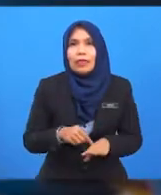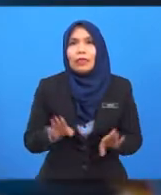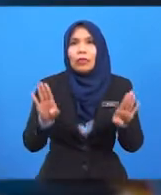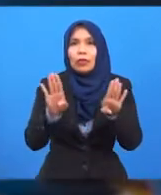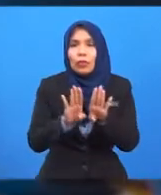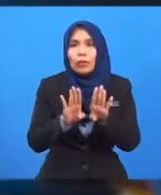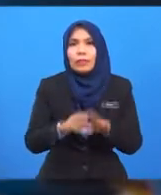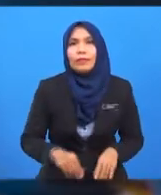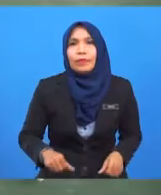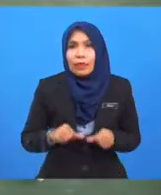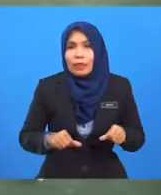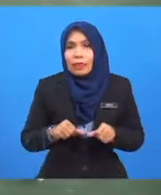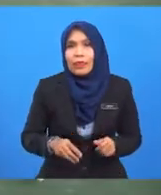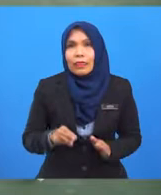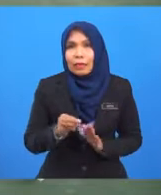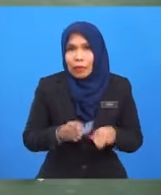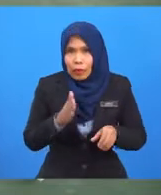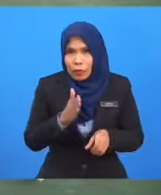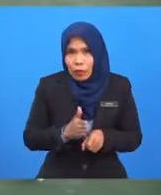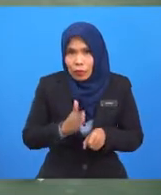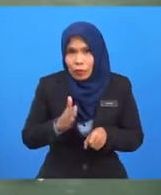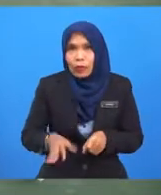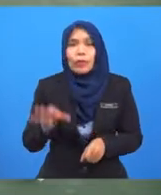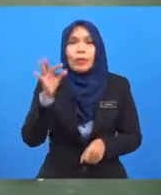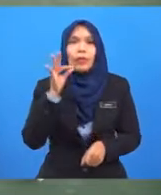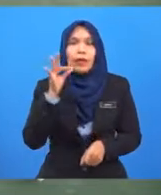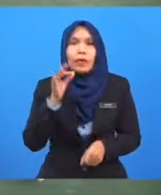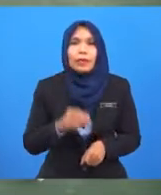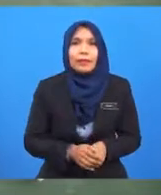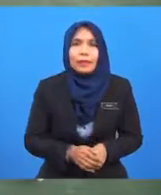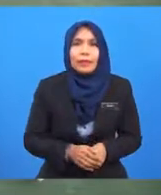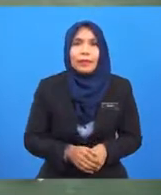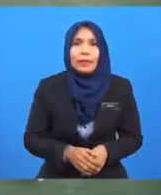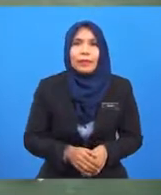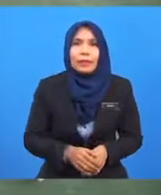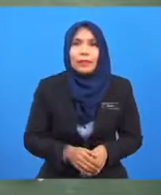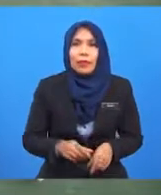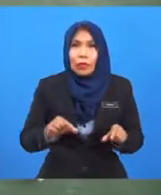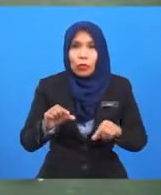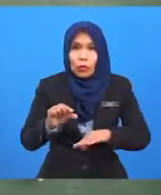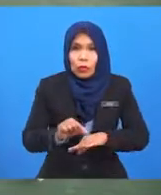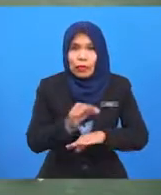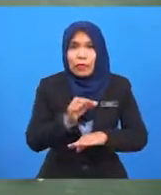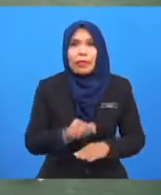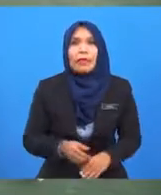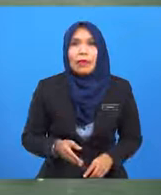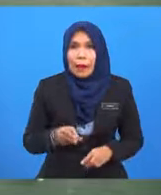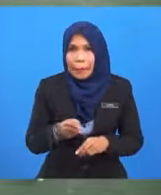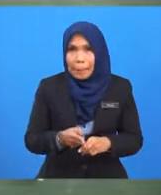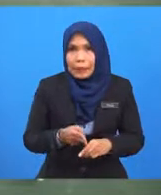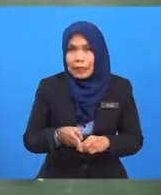Aktiviti memotong buah memerlukan penggunaan pisau. Tahukah